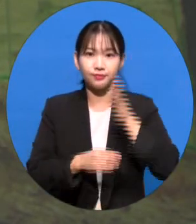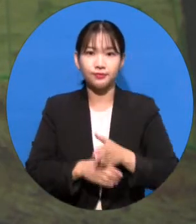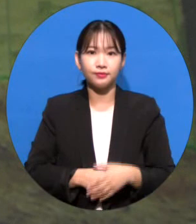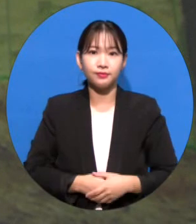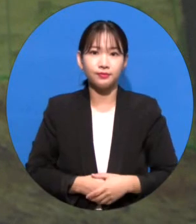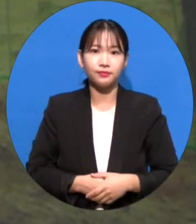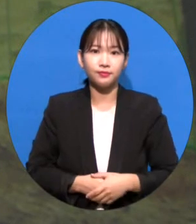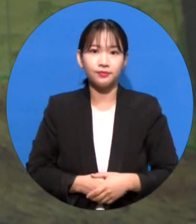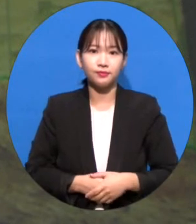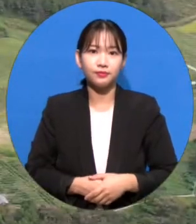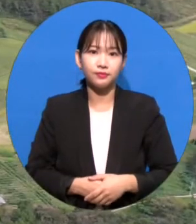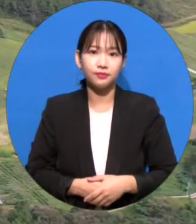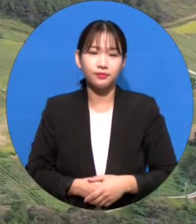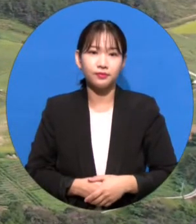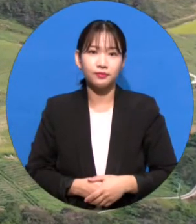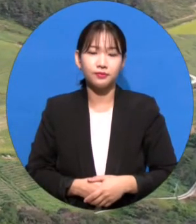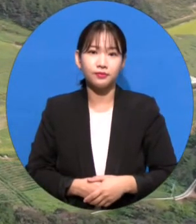기자입니다.